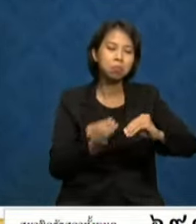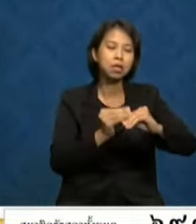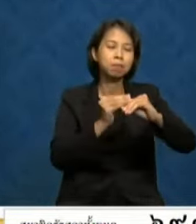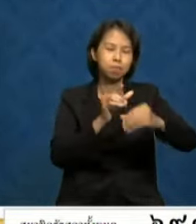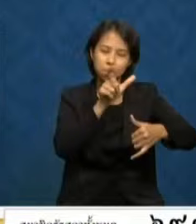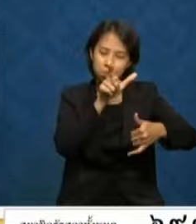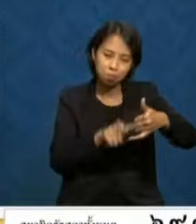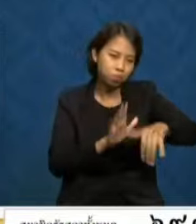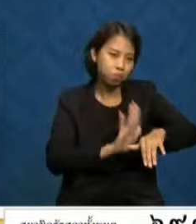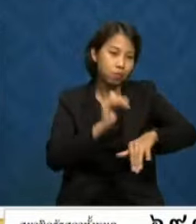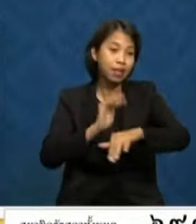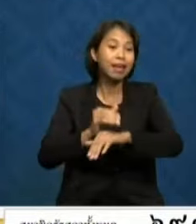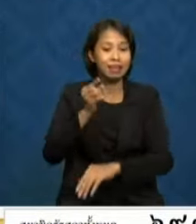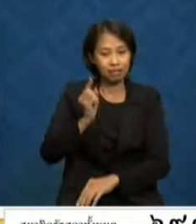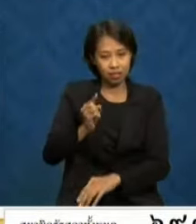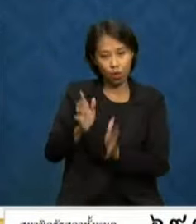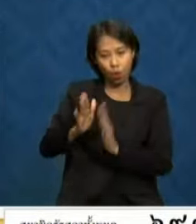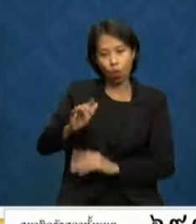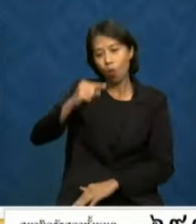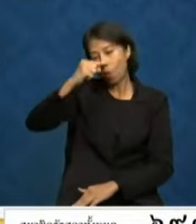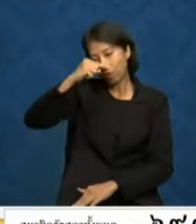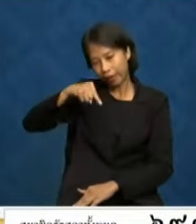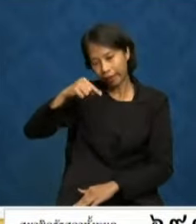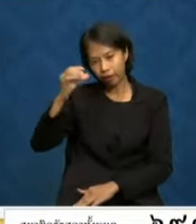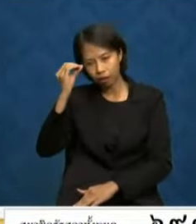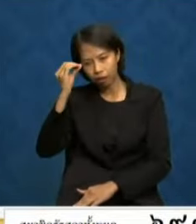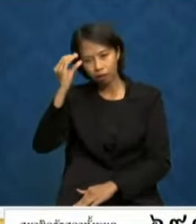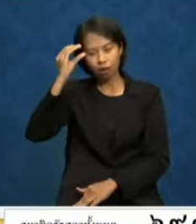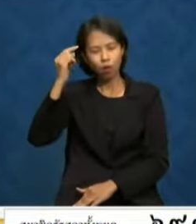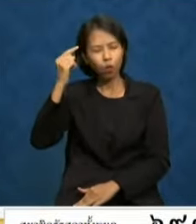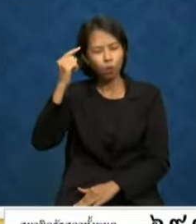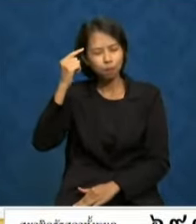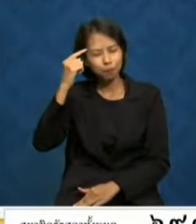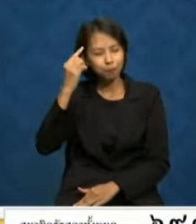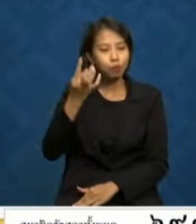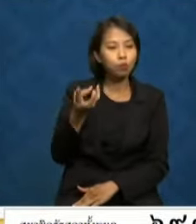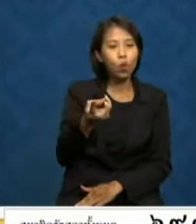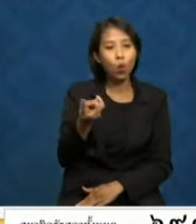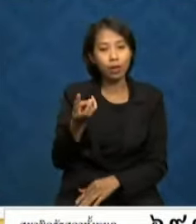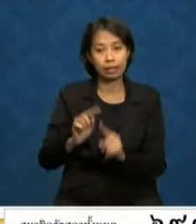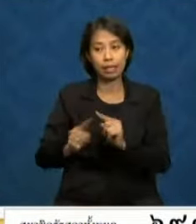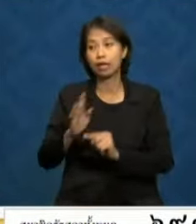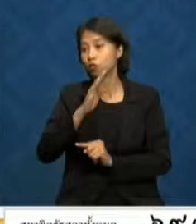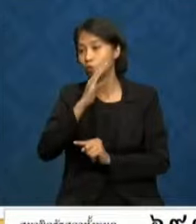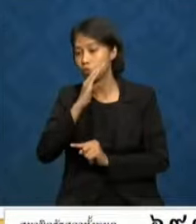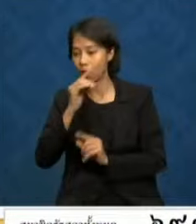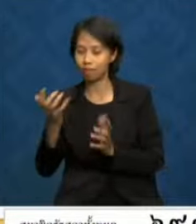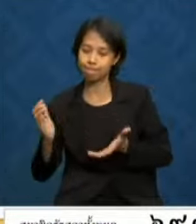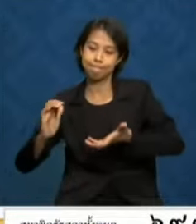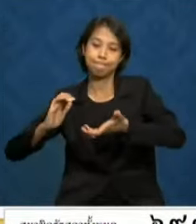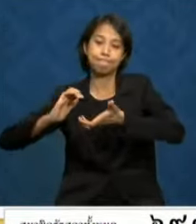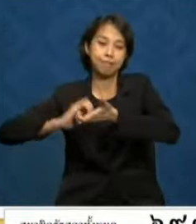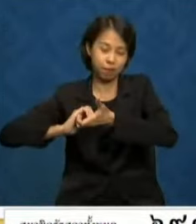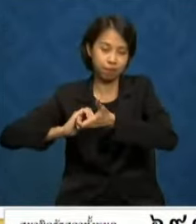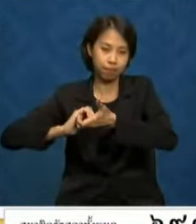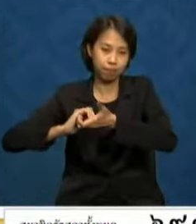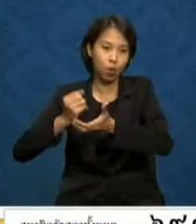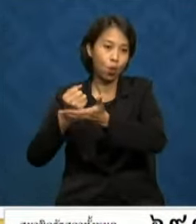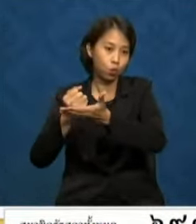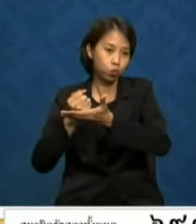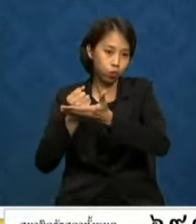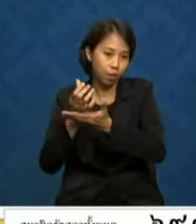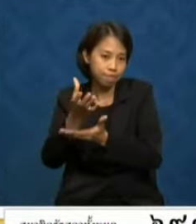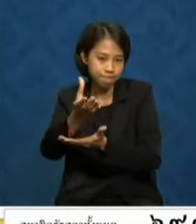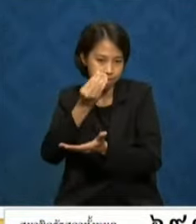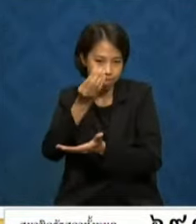ทยเนี่ยมีความรู้เรื่องนี้ไม่มากนะครับเพราะนั้นถ้าเกิดมีประเด็นที่เราร่วมมือกันในการพัฒนาศักยภาพของ